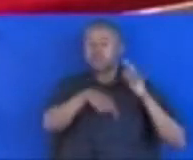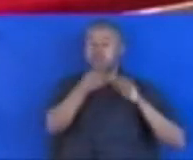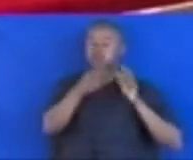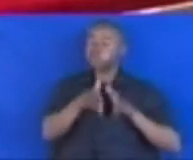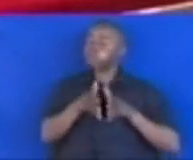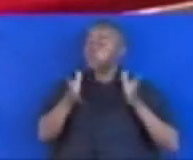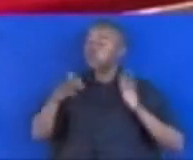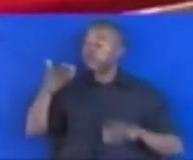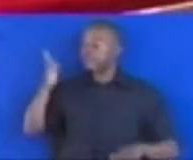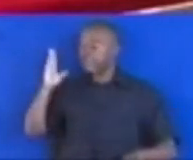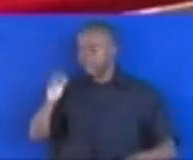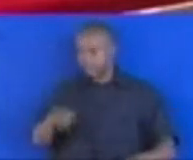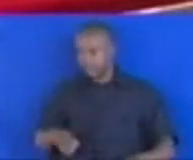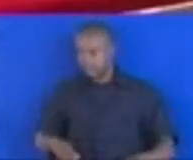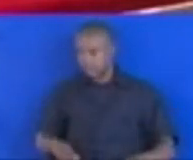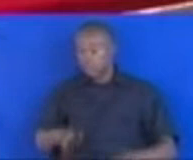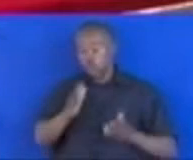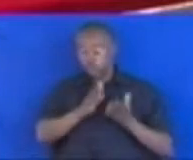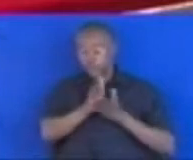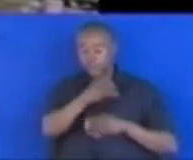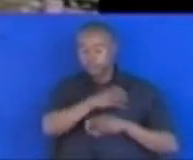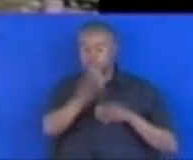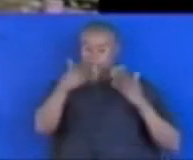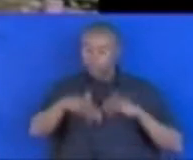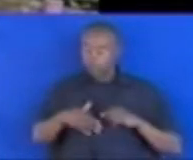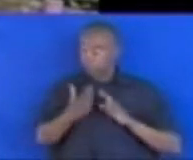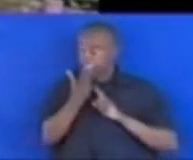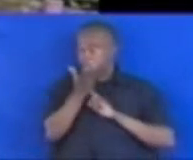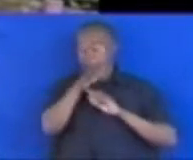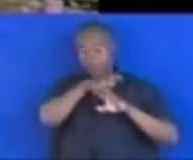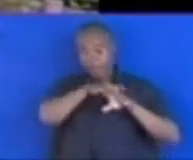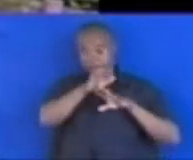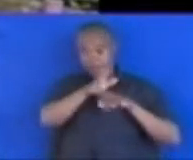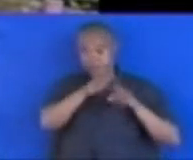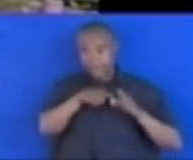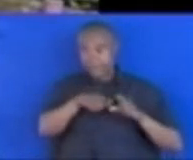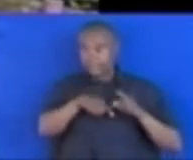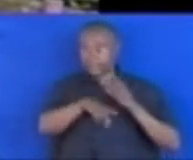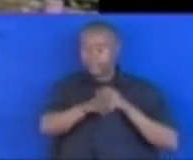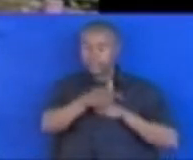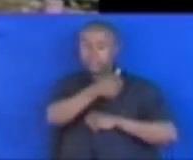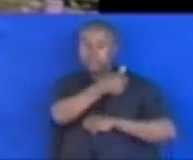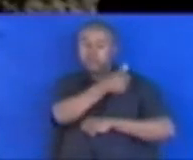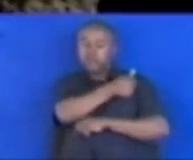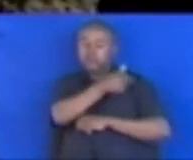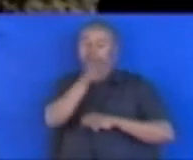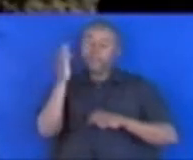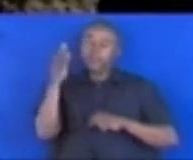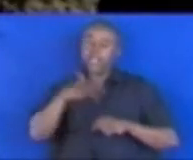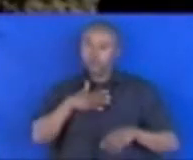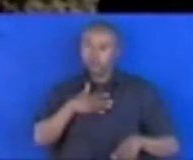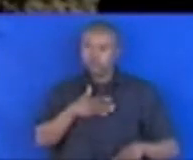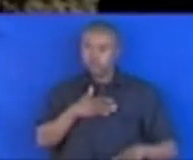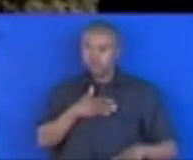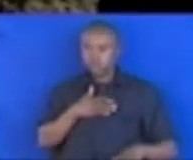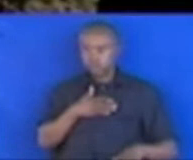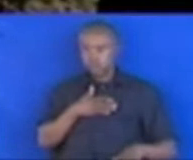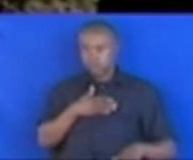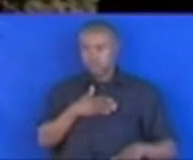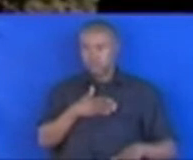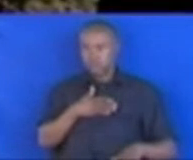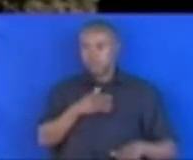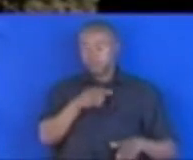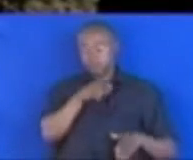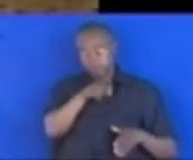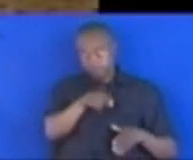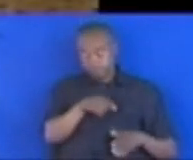mikubwa. Mingine imeelezwa kwenye hotuba yangu ukurasa wa 266 hadi 270 kiambatisho